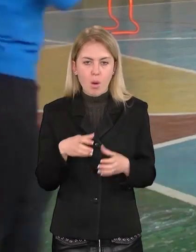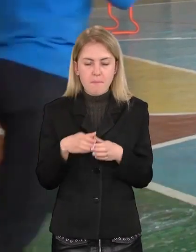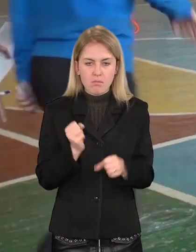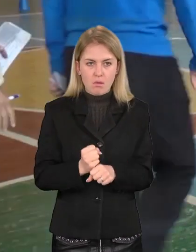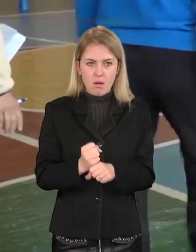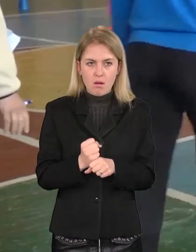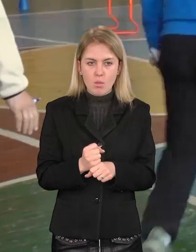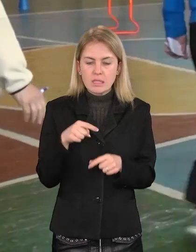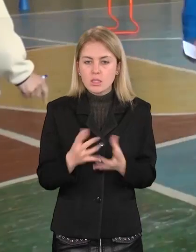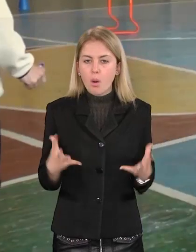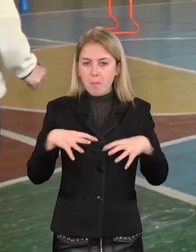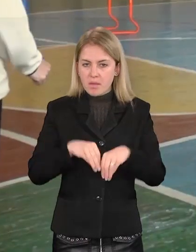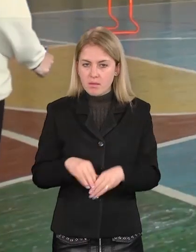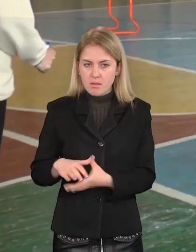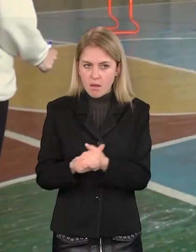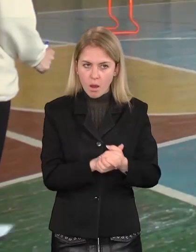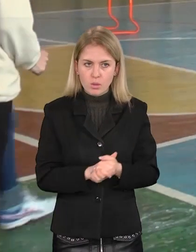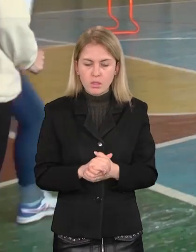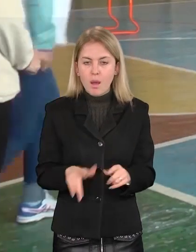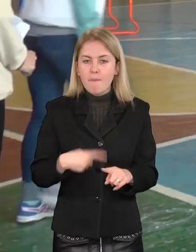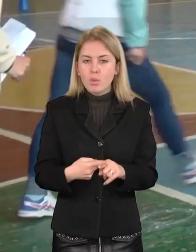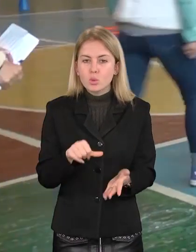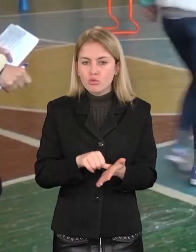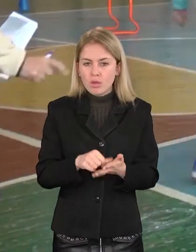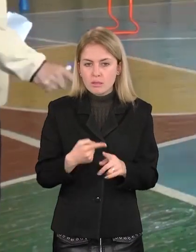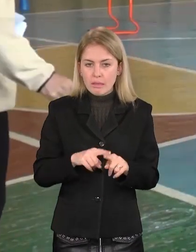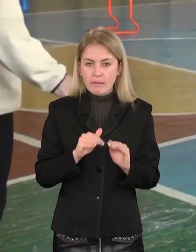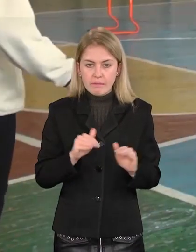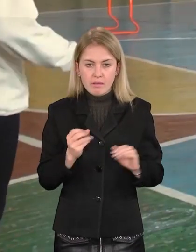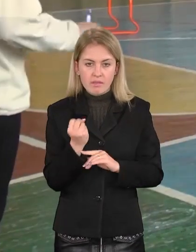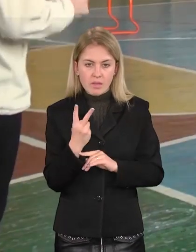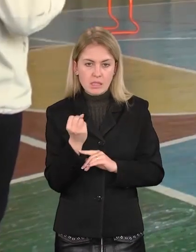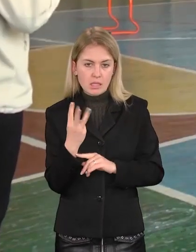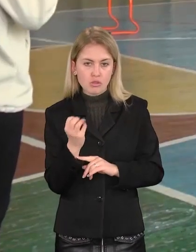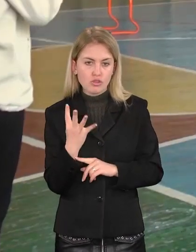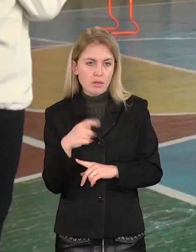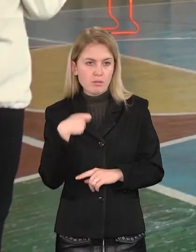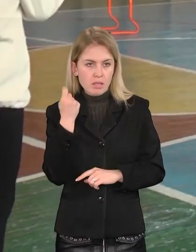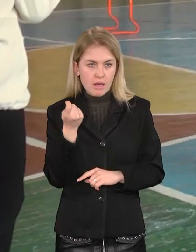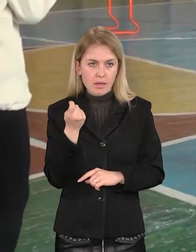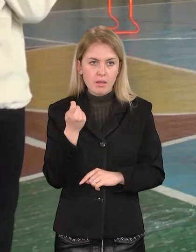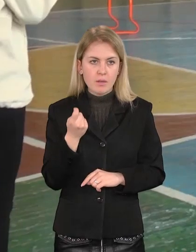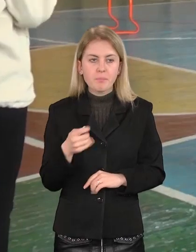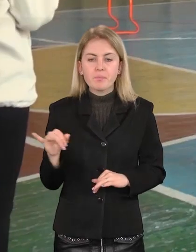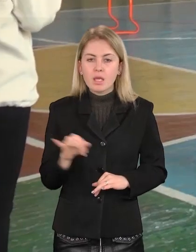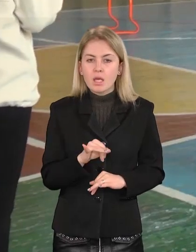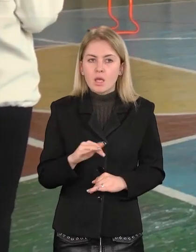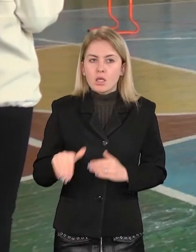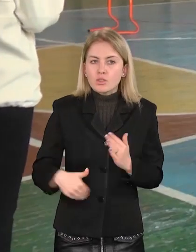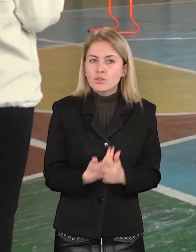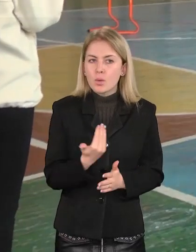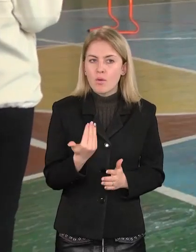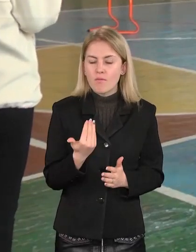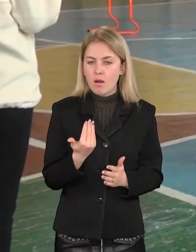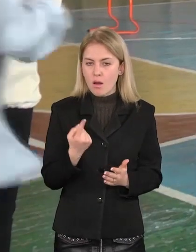Вот, они здесь объединяются. Потом плюс участники – это дети 12, 13, 14 лет. Вот. И снова же